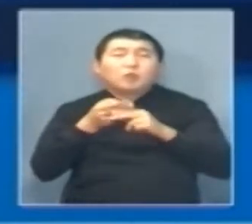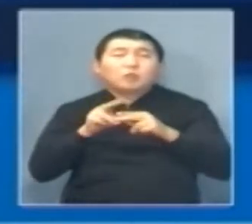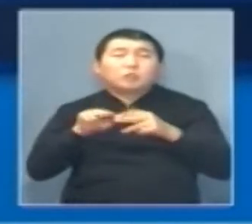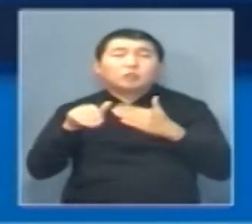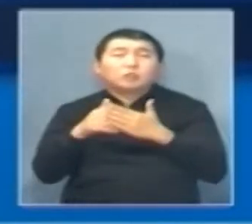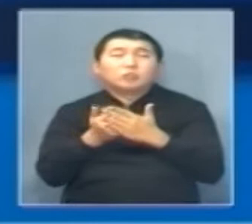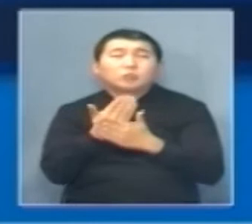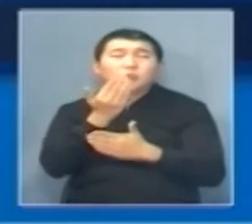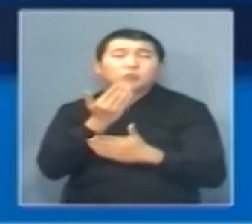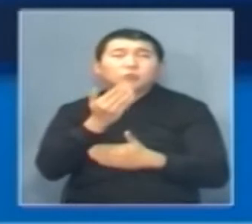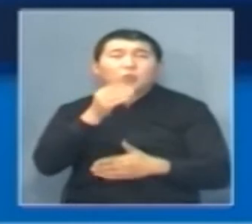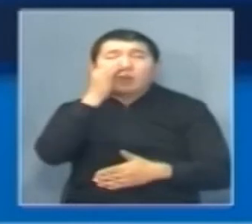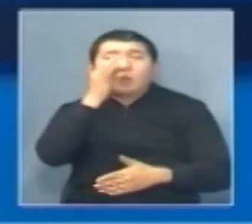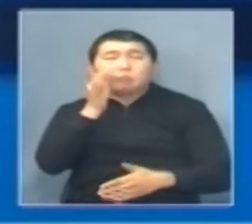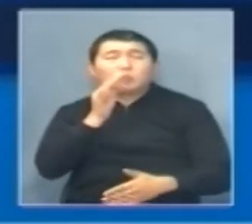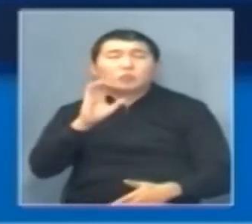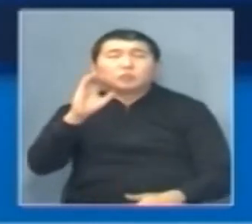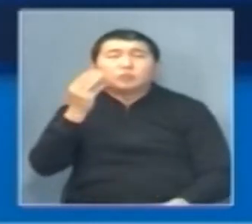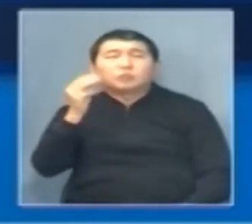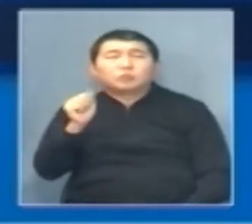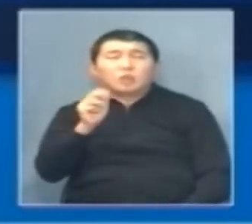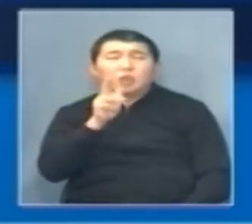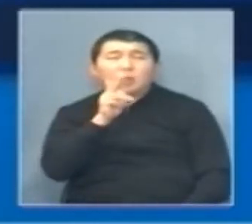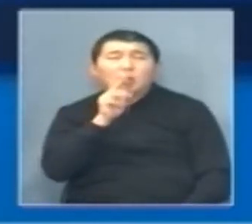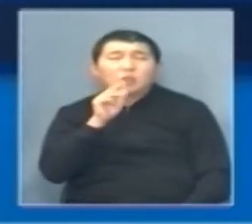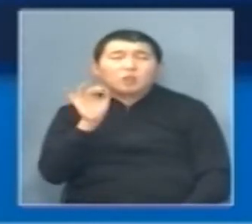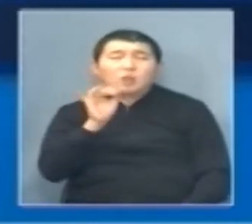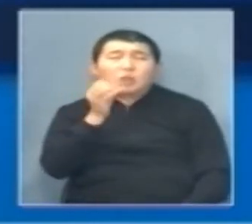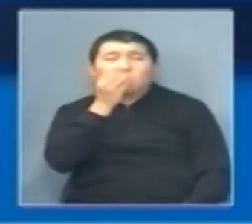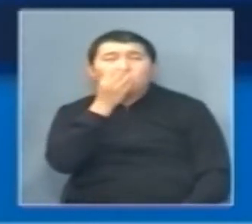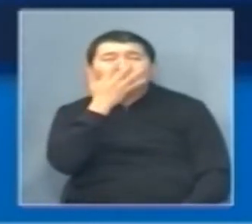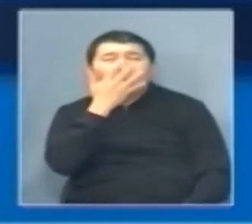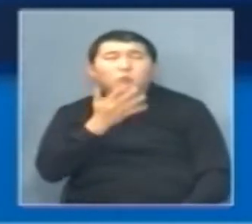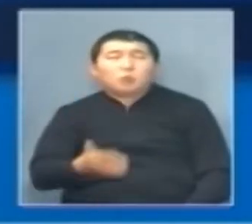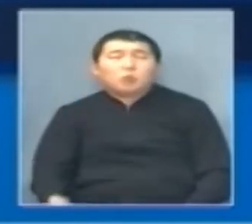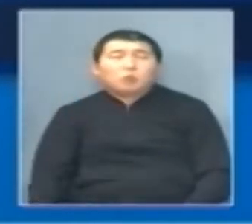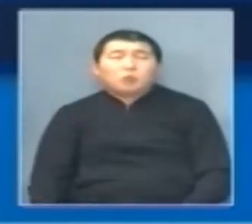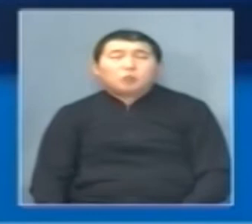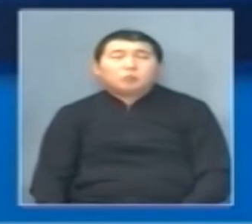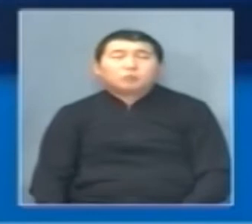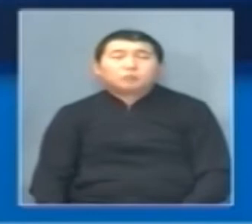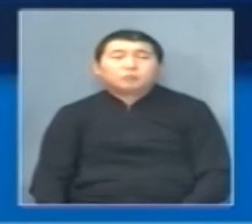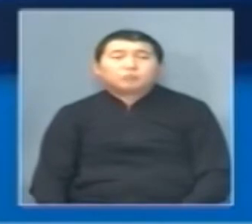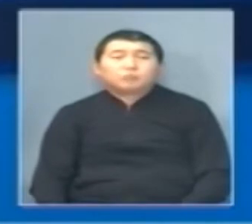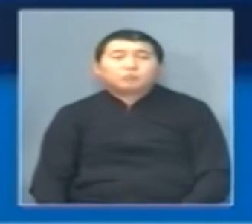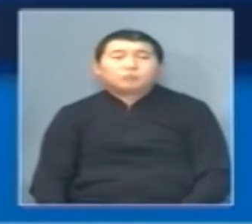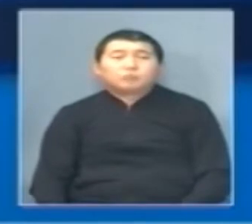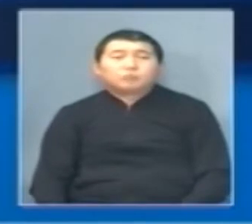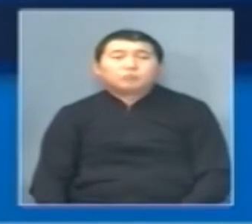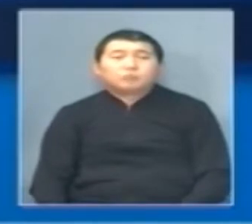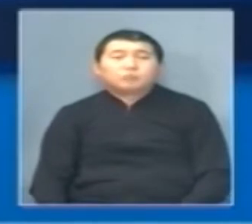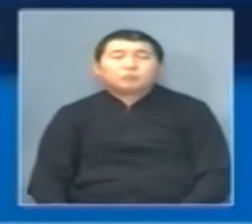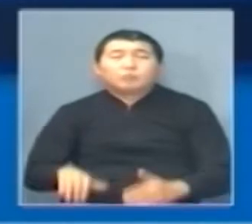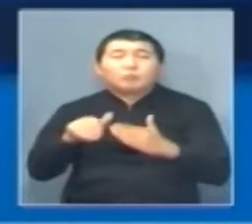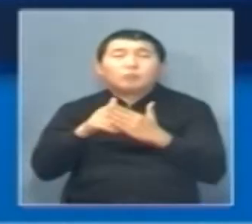опыте таких стран, как Германия, США, Корея и Япония. Речь идет о шумовых полосах, проложенных на проезжей части.